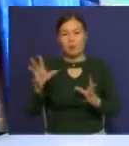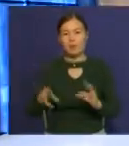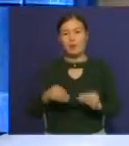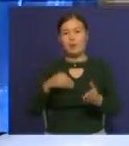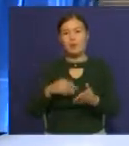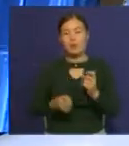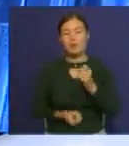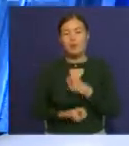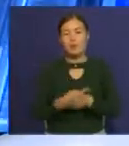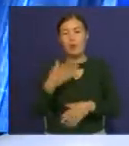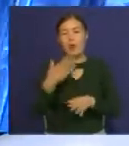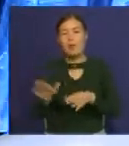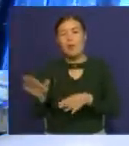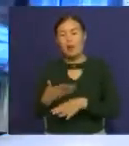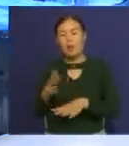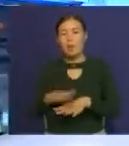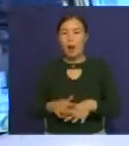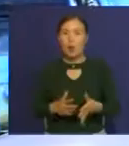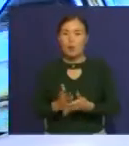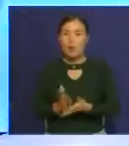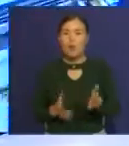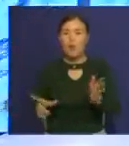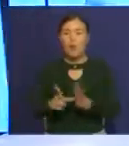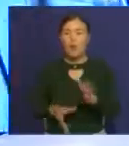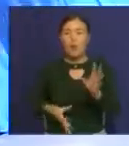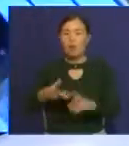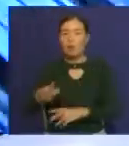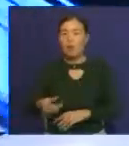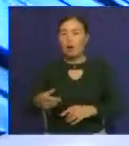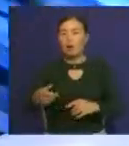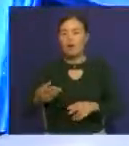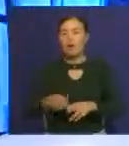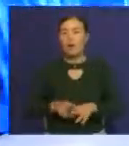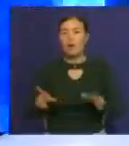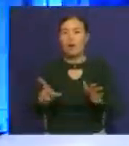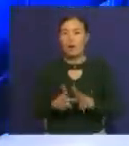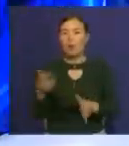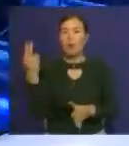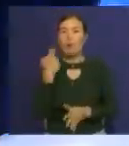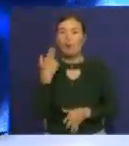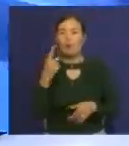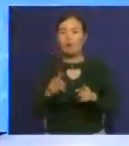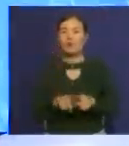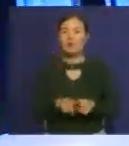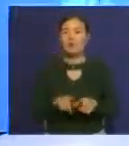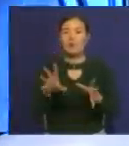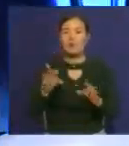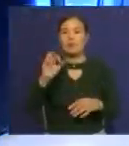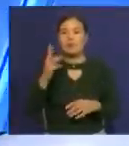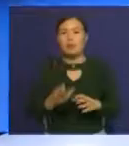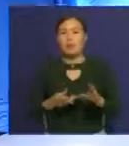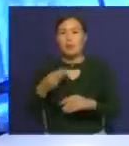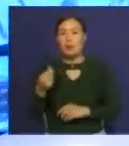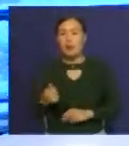отказывать в предоставлении отдельных банковских услуг налогоплательщику, имеющему налоговую задолженность или задолженность по социальным